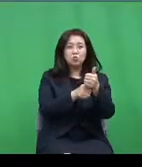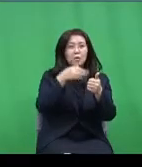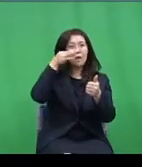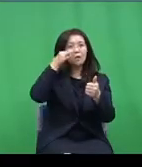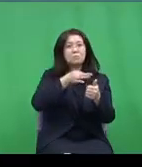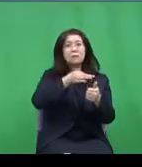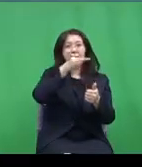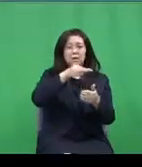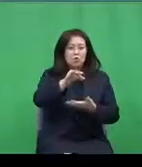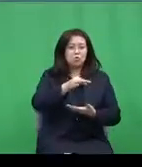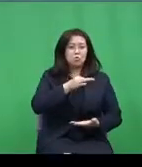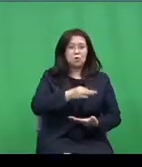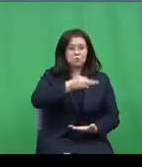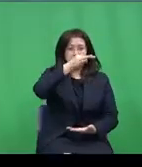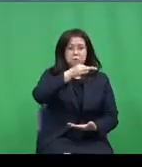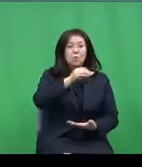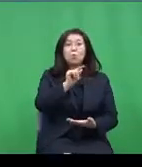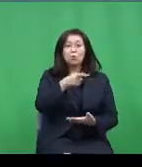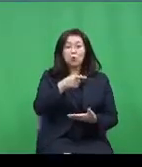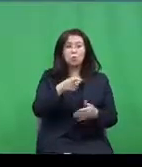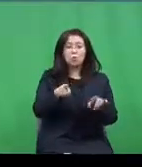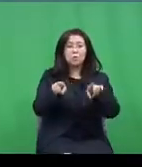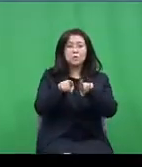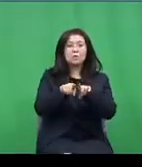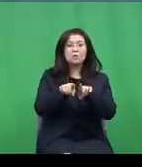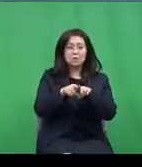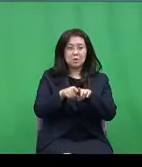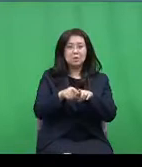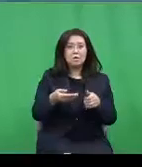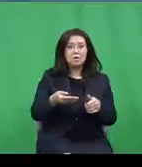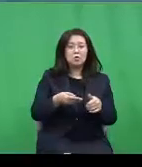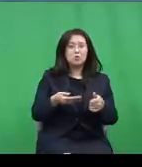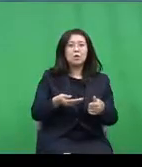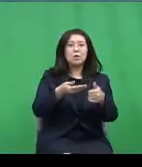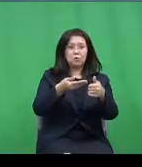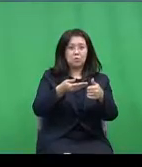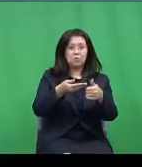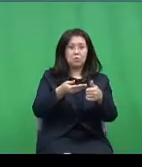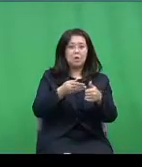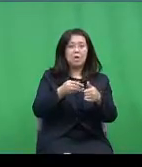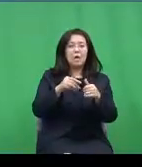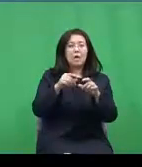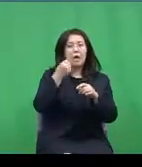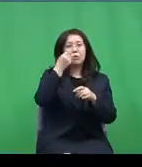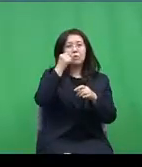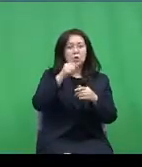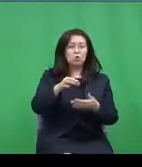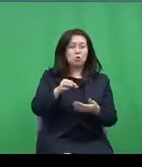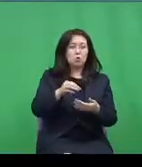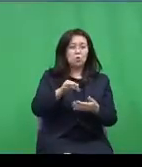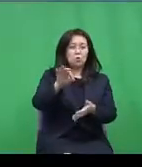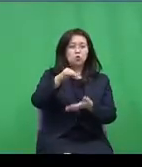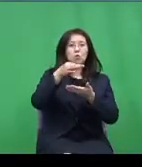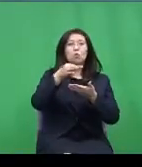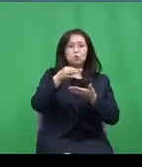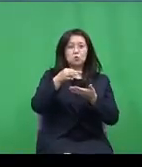い、収益性の高いものをですね、組み合わせて、そして一定の所得を、農業に